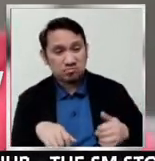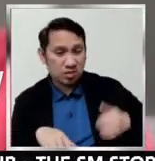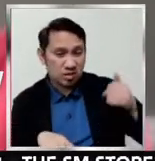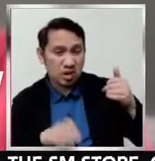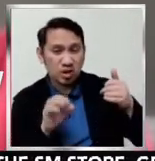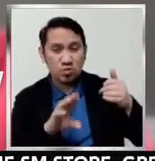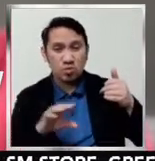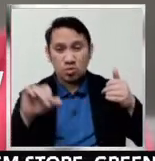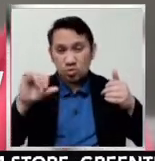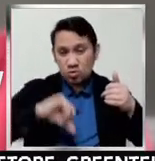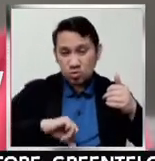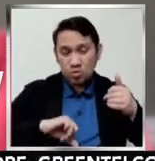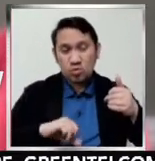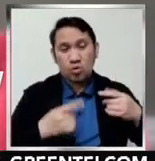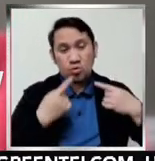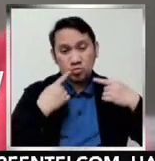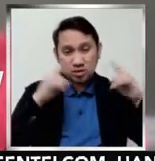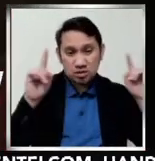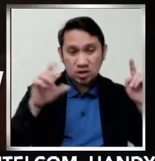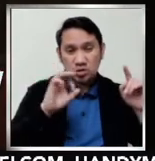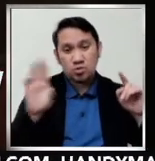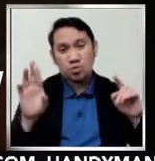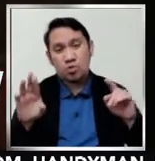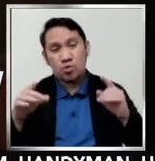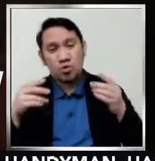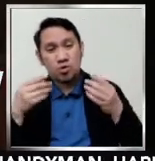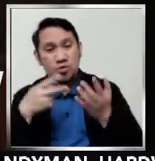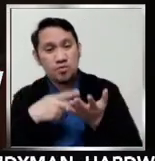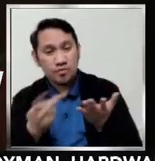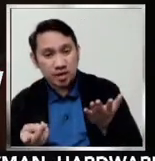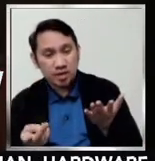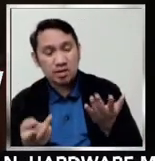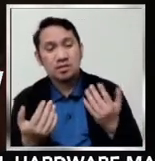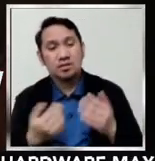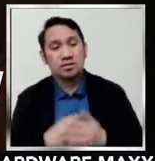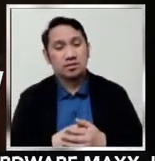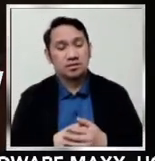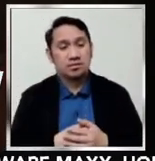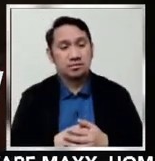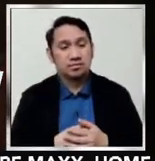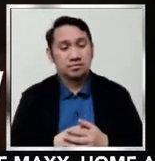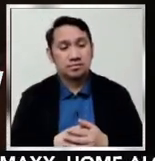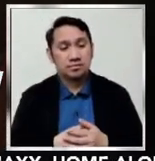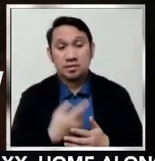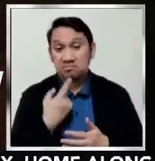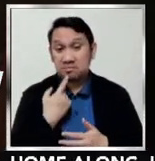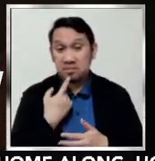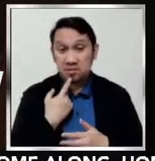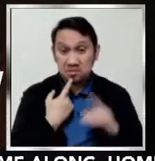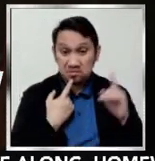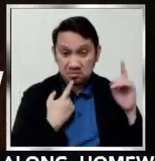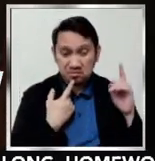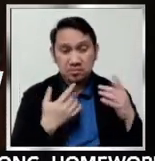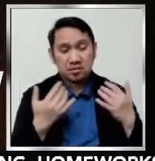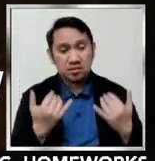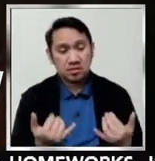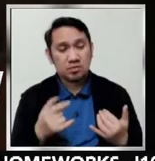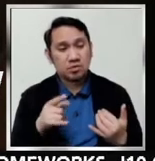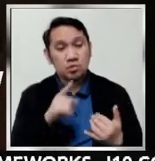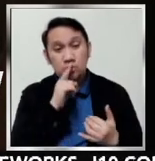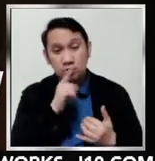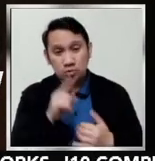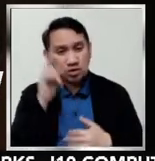yan, kailangan-kailangan ng taong bayan. Kaya naman, sabi ni Villar, dapat tiyakin ng gobyerno na matitinik